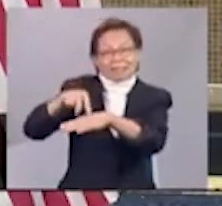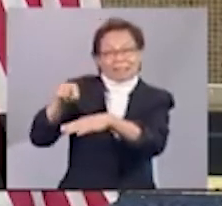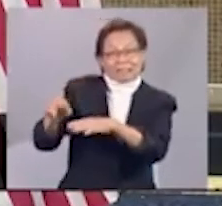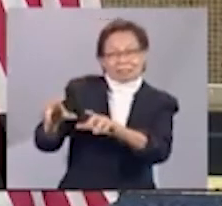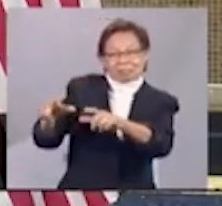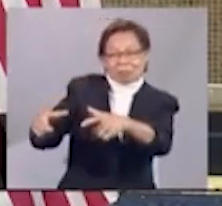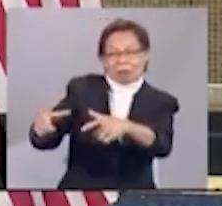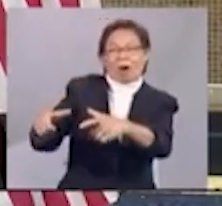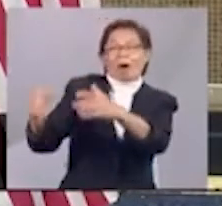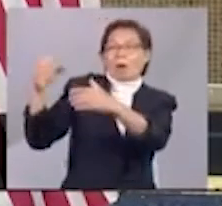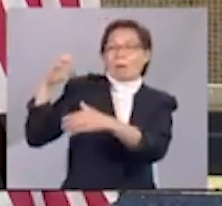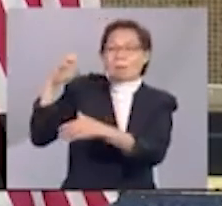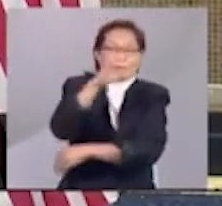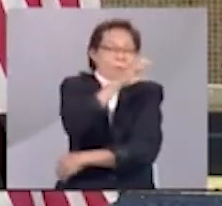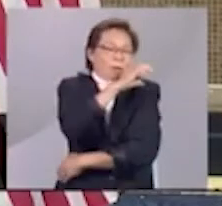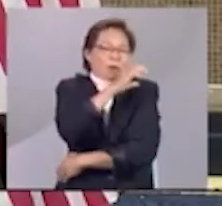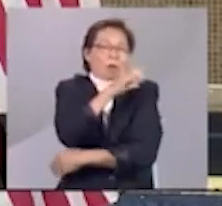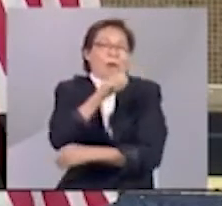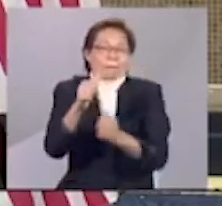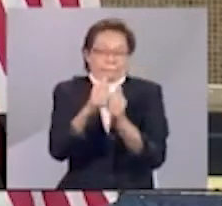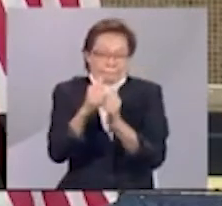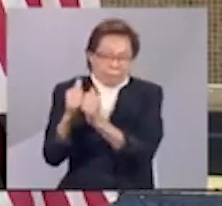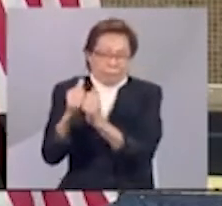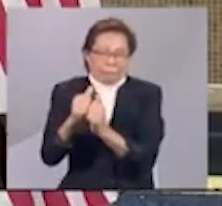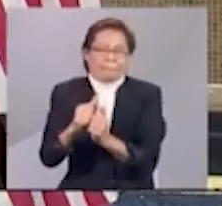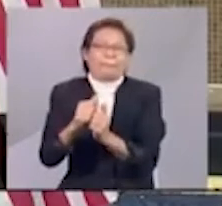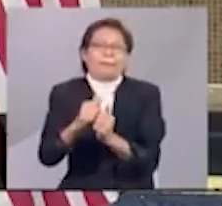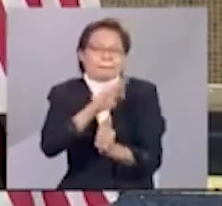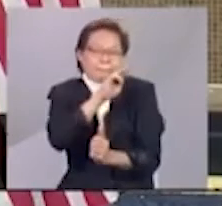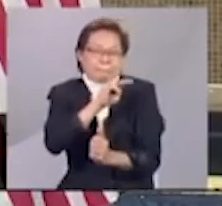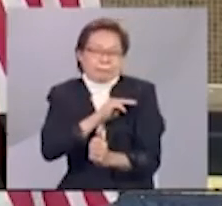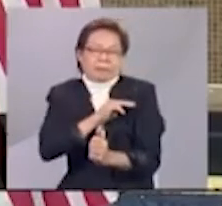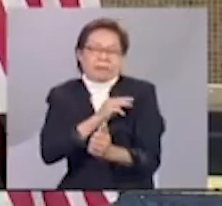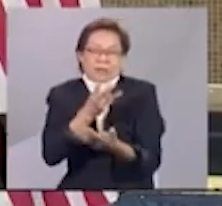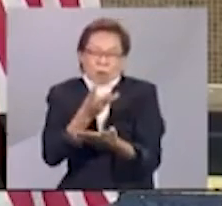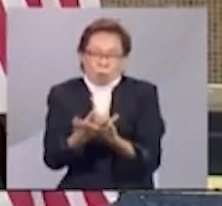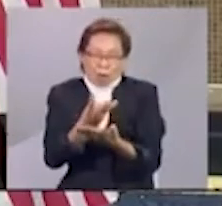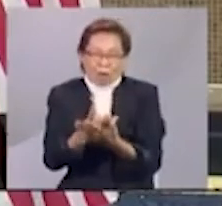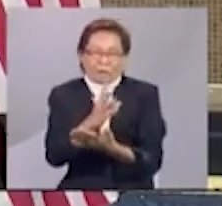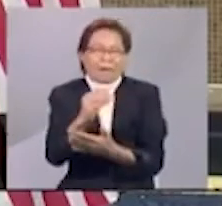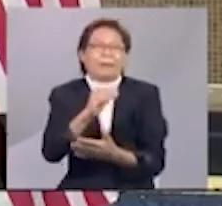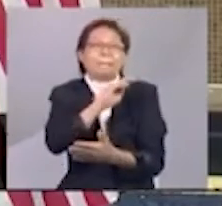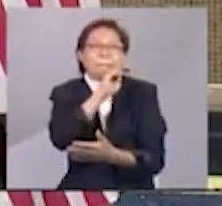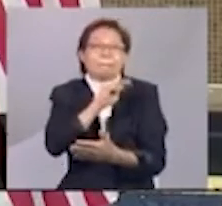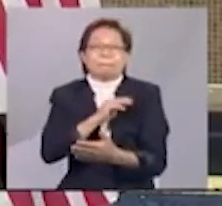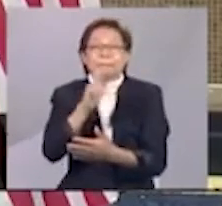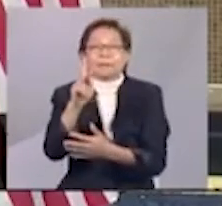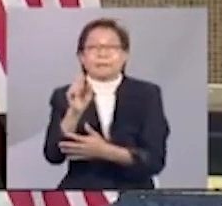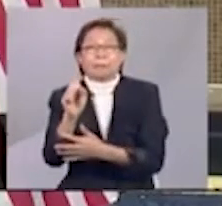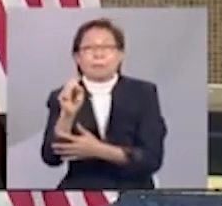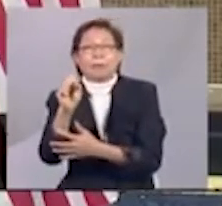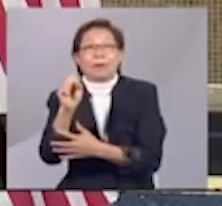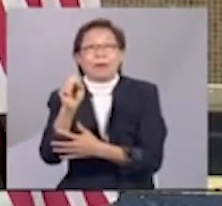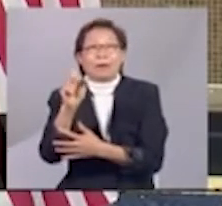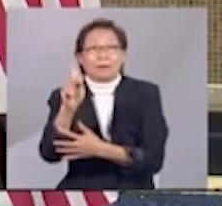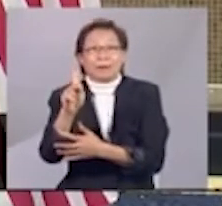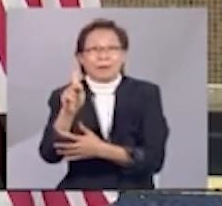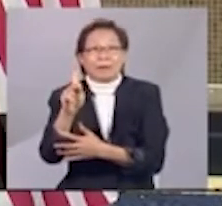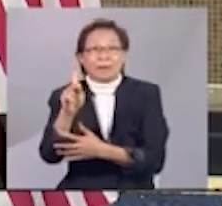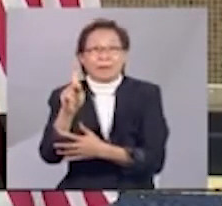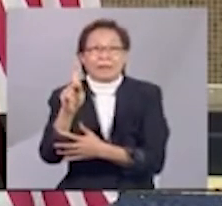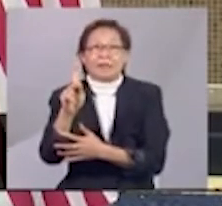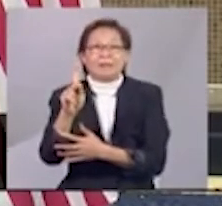dipromosikan bersama oleh menteri keuangan dan menteri sumber manusia dengan wakil-wakil pada